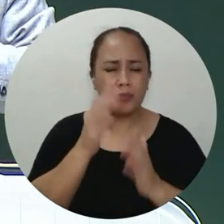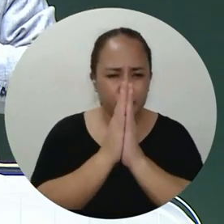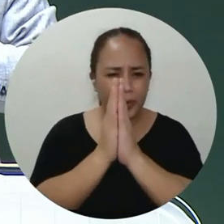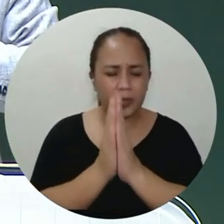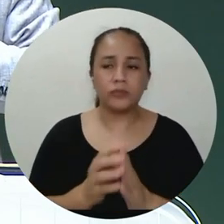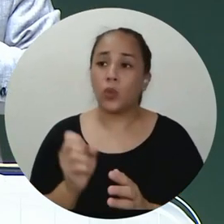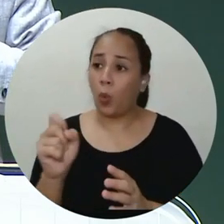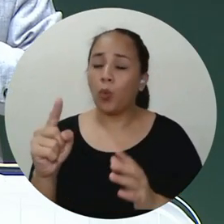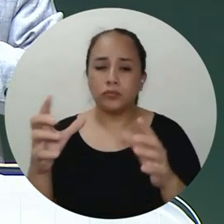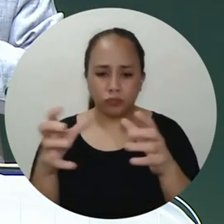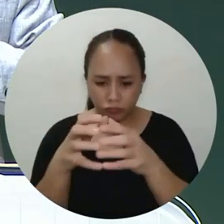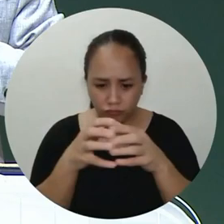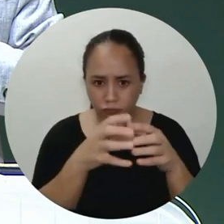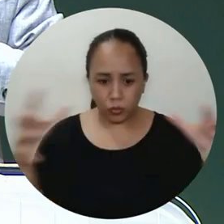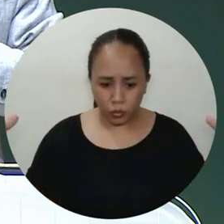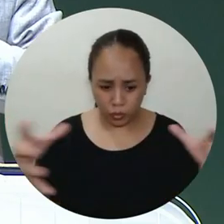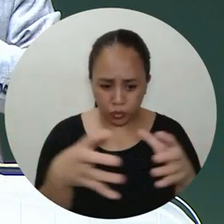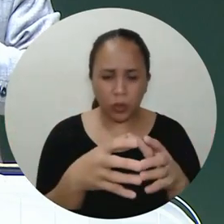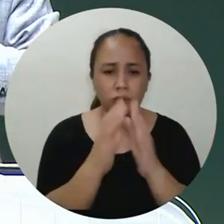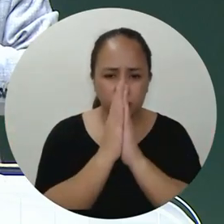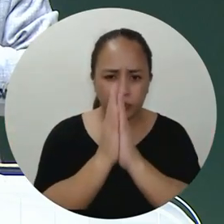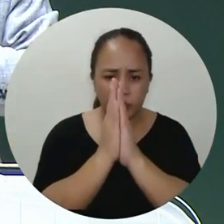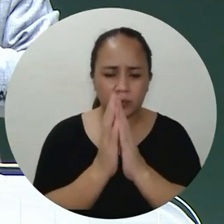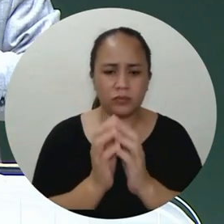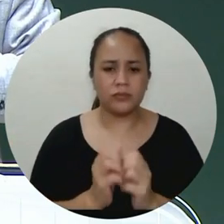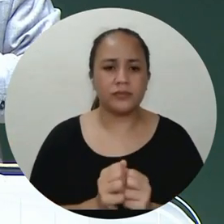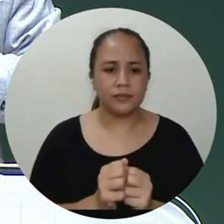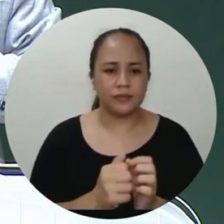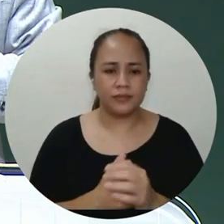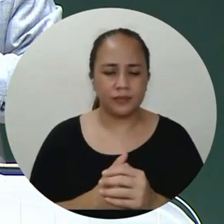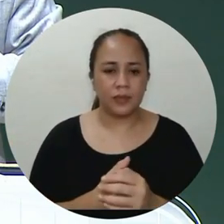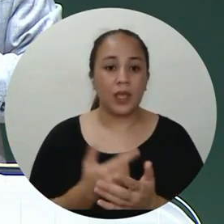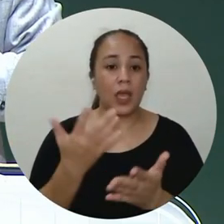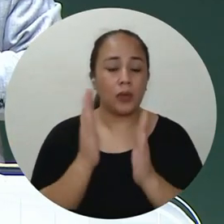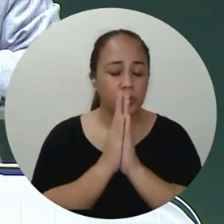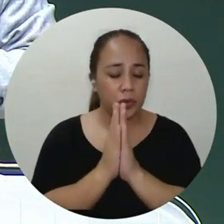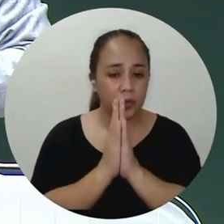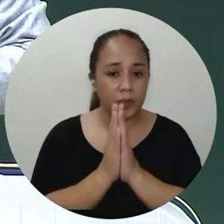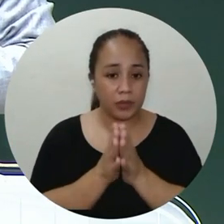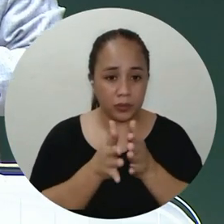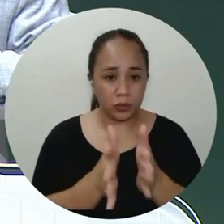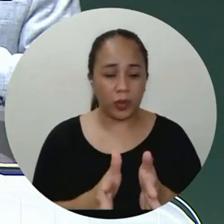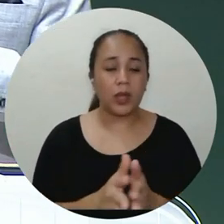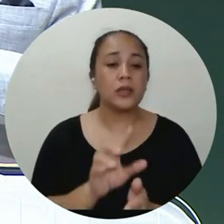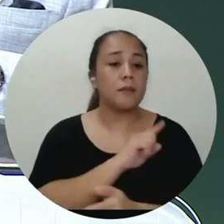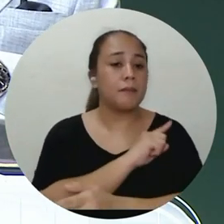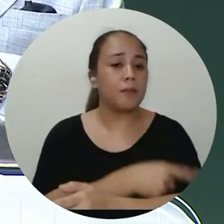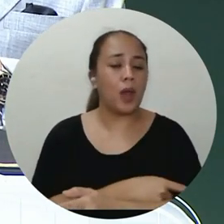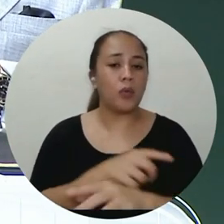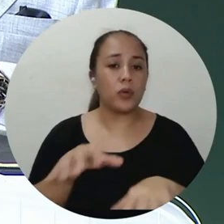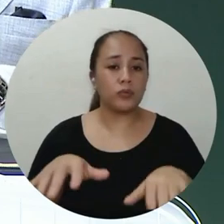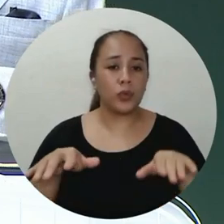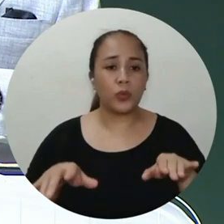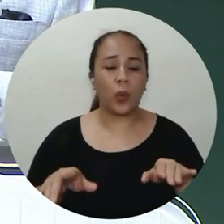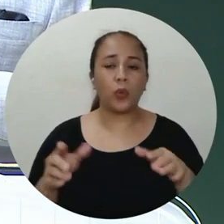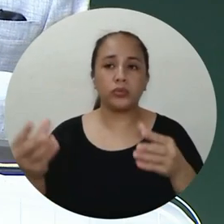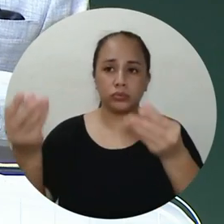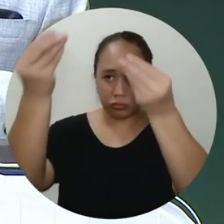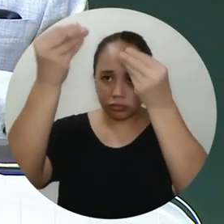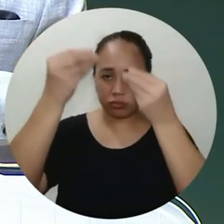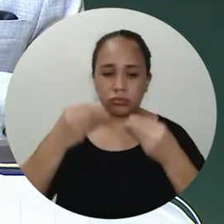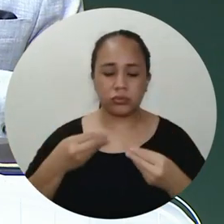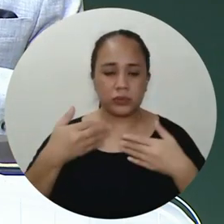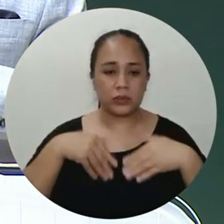이렇게 기도할 때 하늘 보좌의 축복이 임합니다. And when you pray this way, the power of the throne will come upon us. 시공간을 초월한